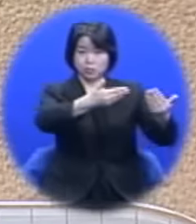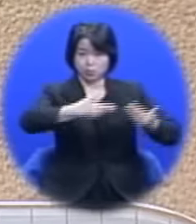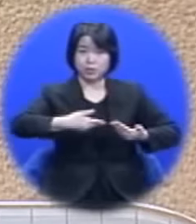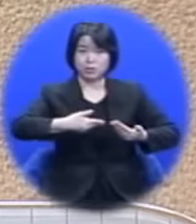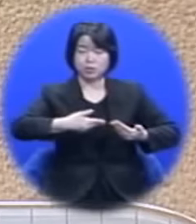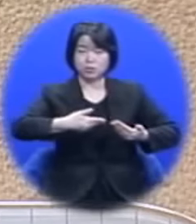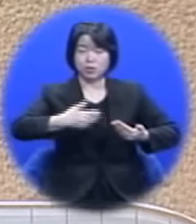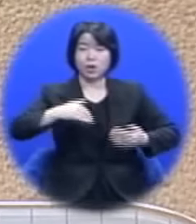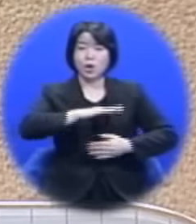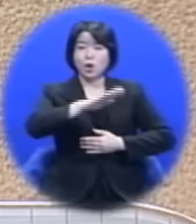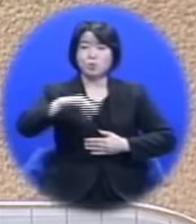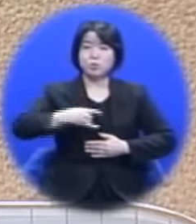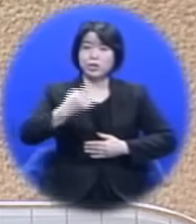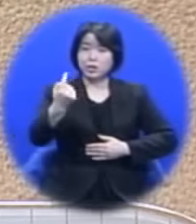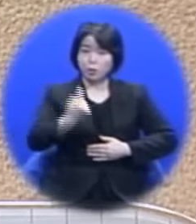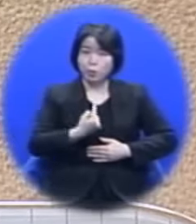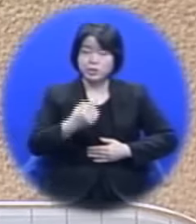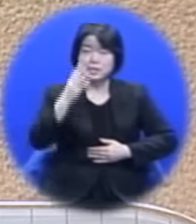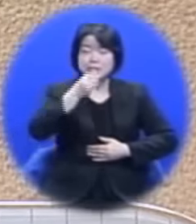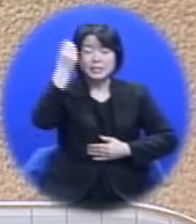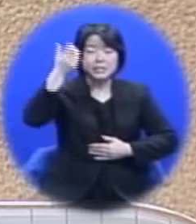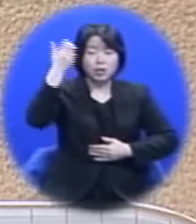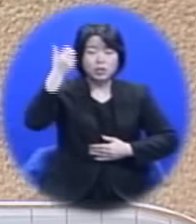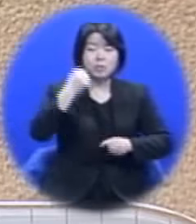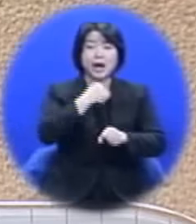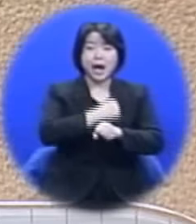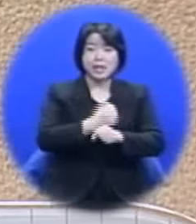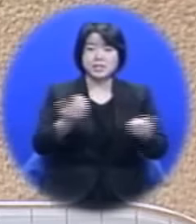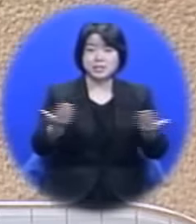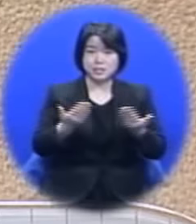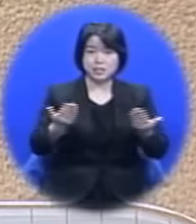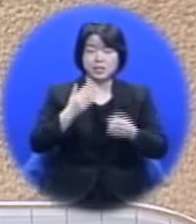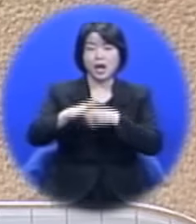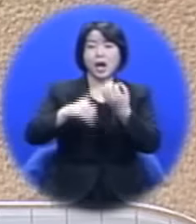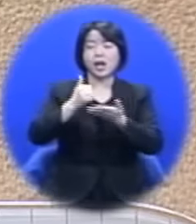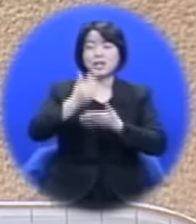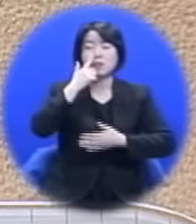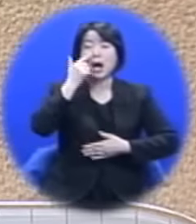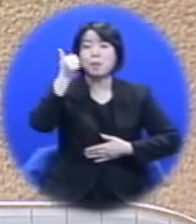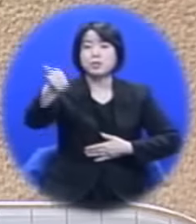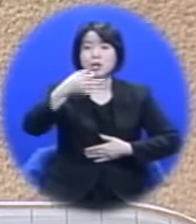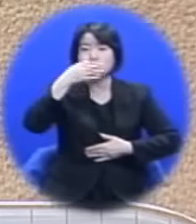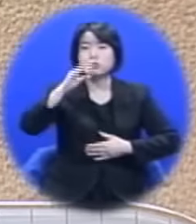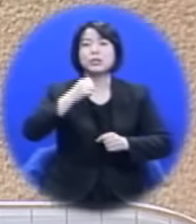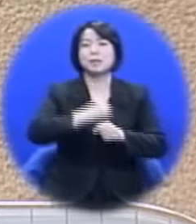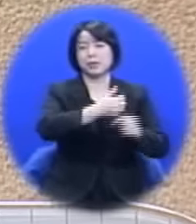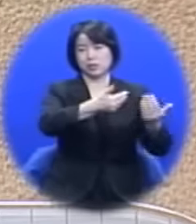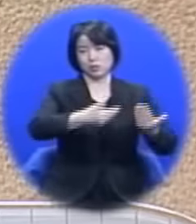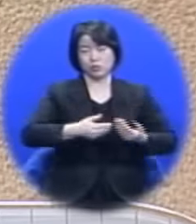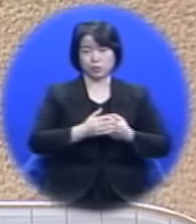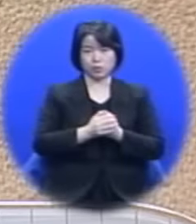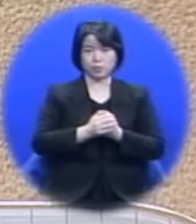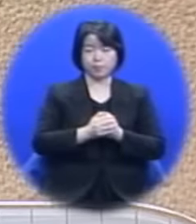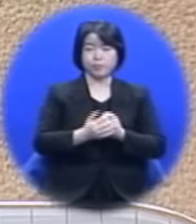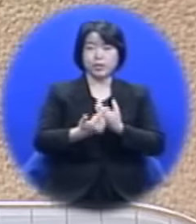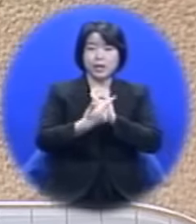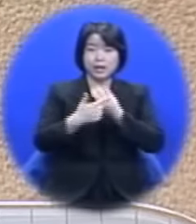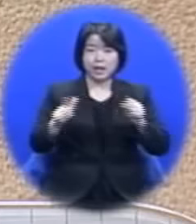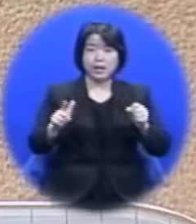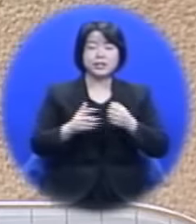오신께서 하나님을 아버지라고 부르게 하시는 일입니다 갈라디아서 4장